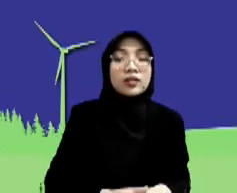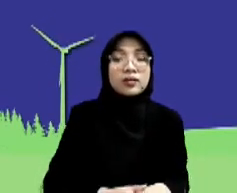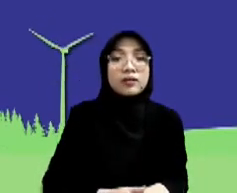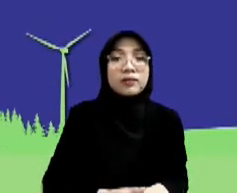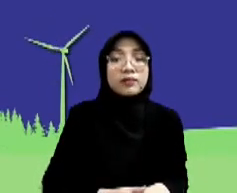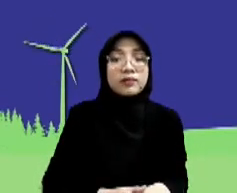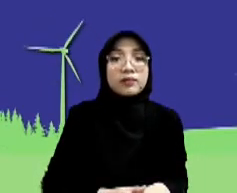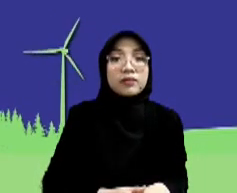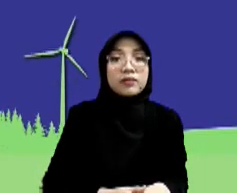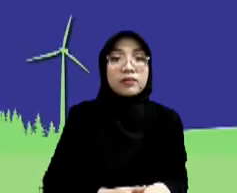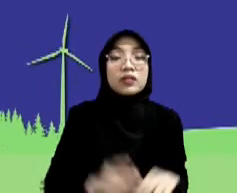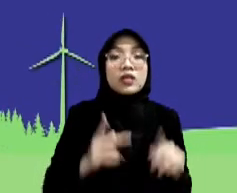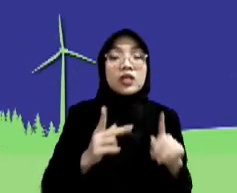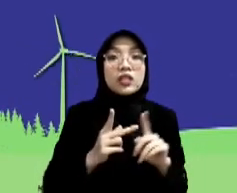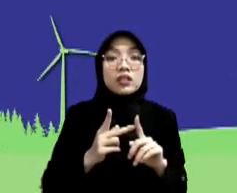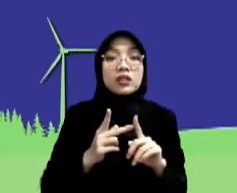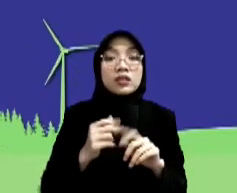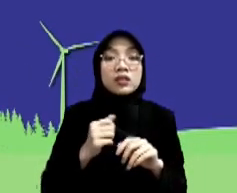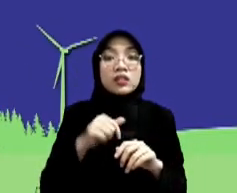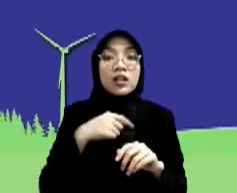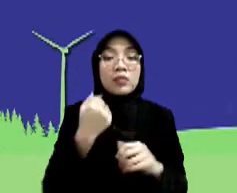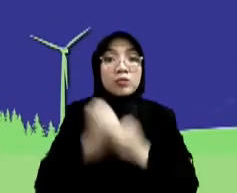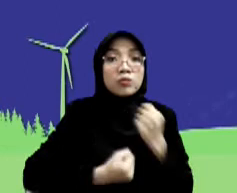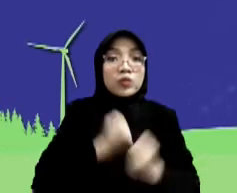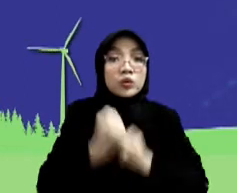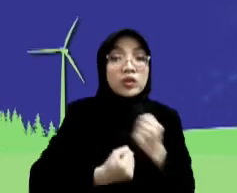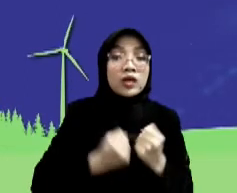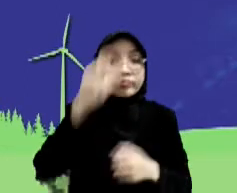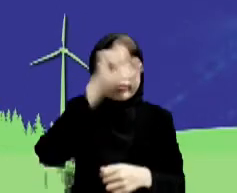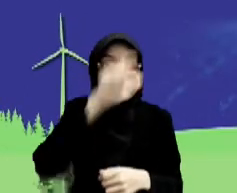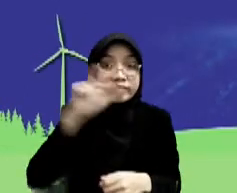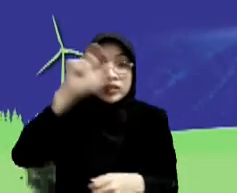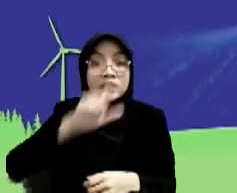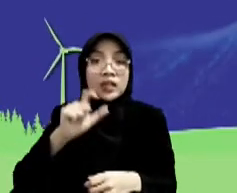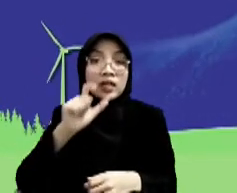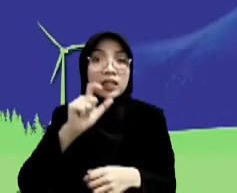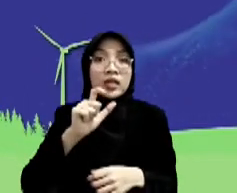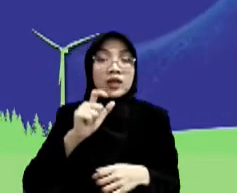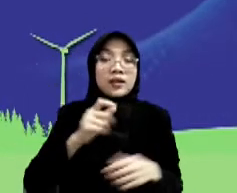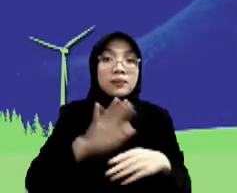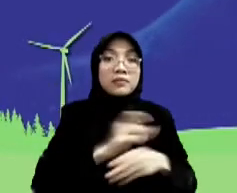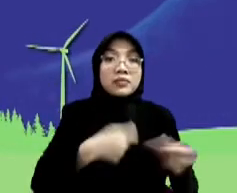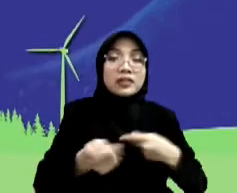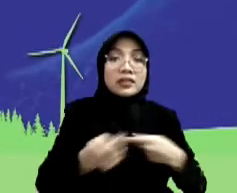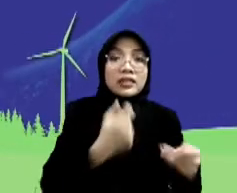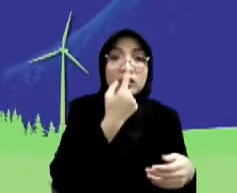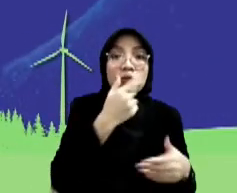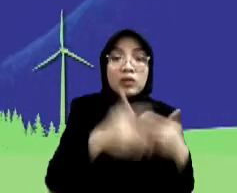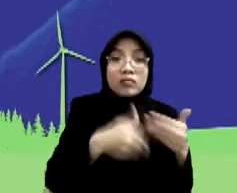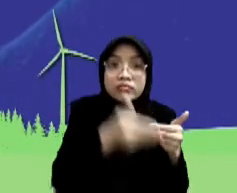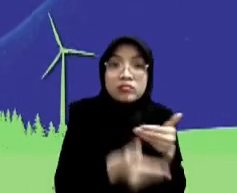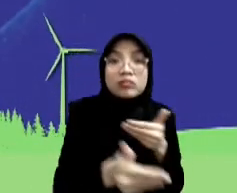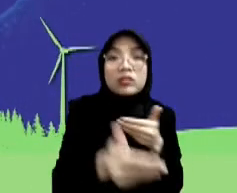eh kita berusaha untuk eh eh mencari eh Green business and sustainable